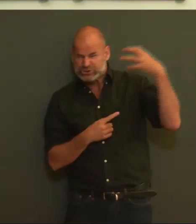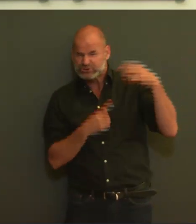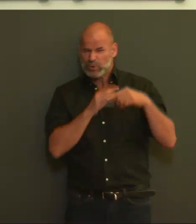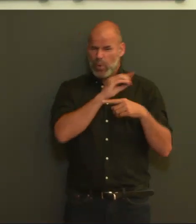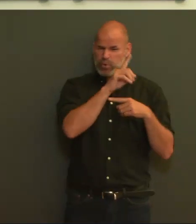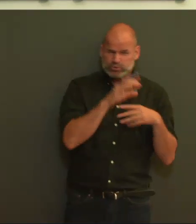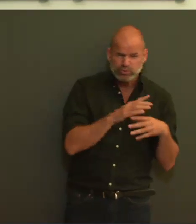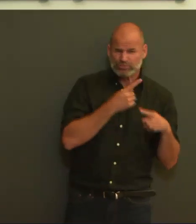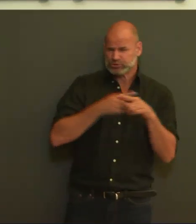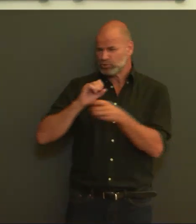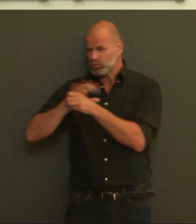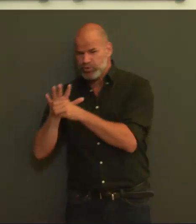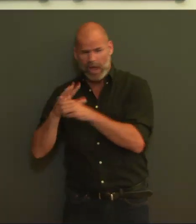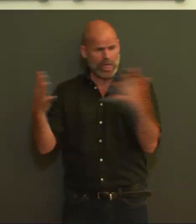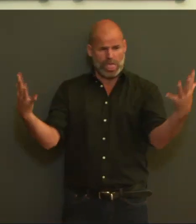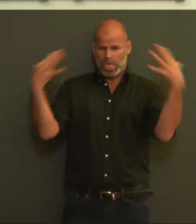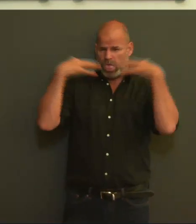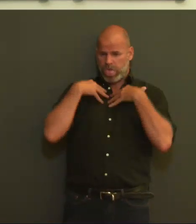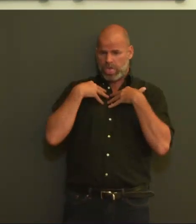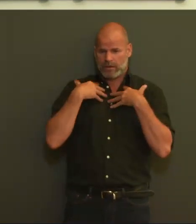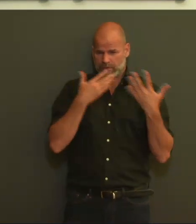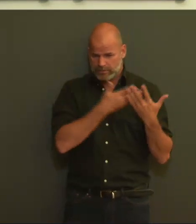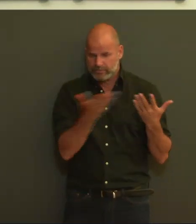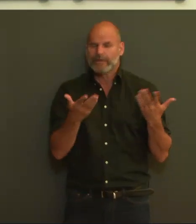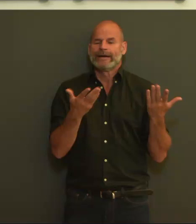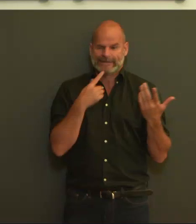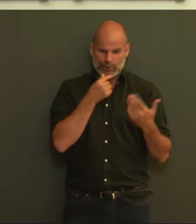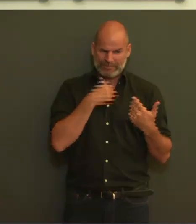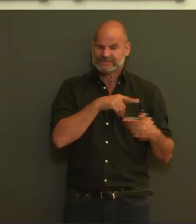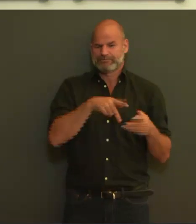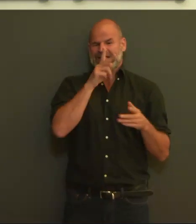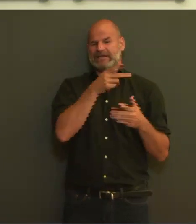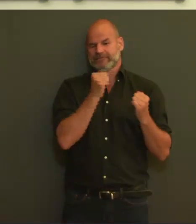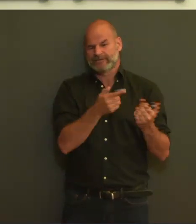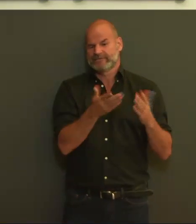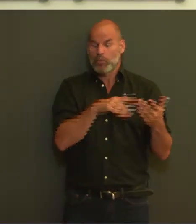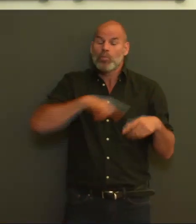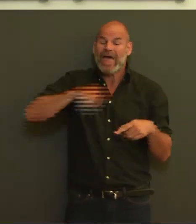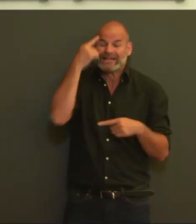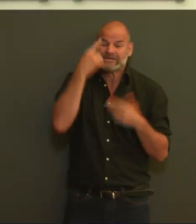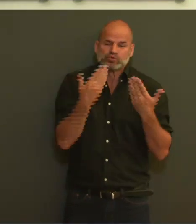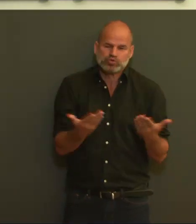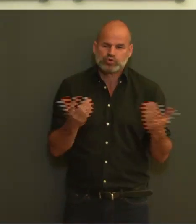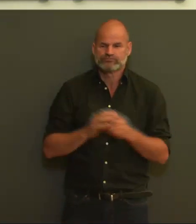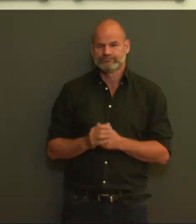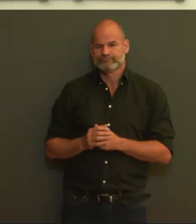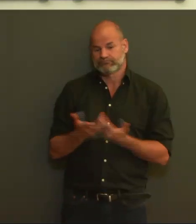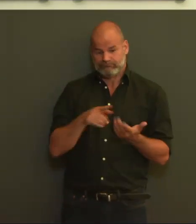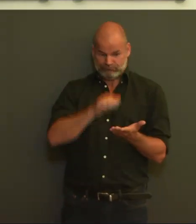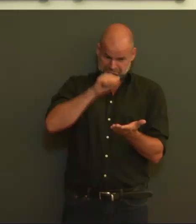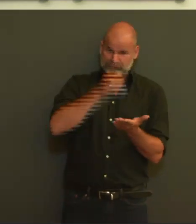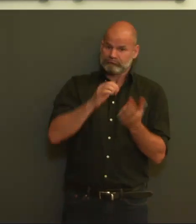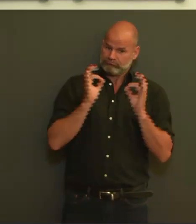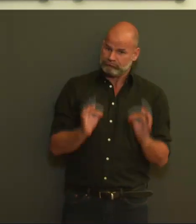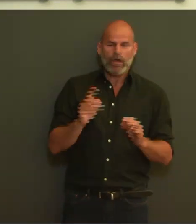deze sterftepiek. Het is echter nog te vroeg om dit met zekerheid te kunnen concluderen. En om precies te kunnen